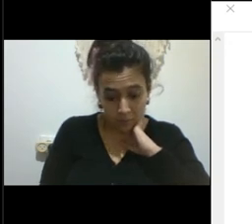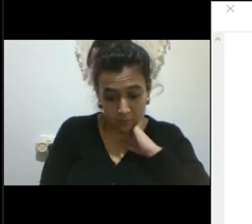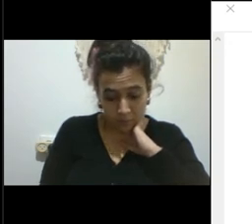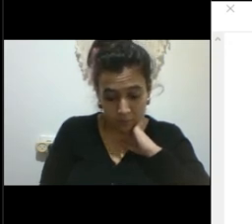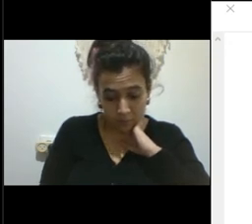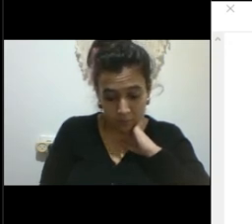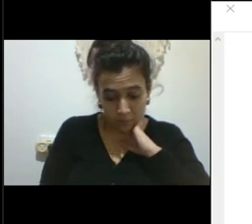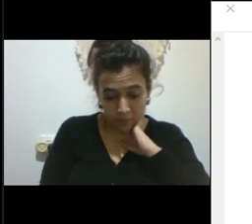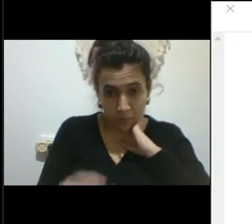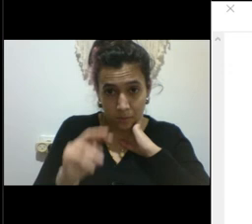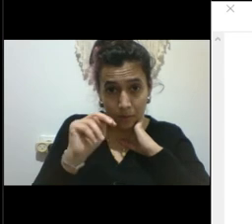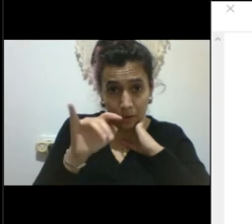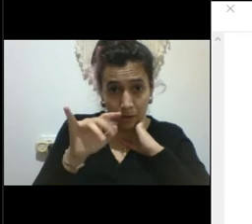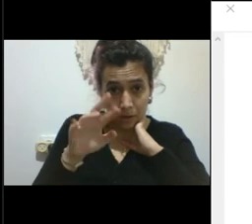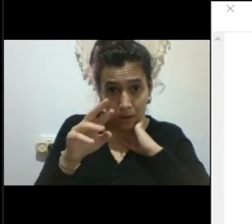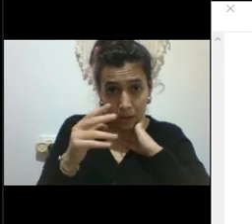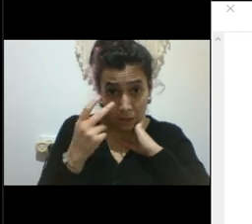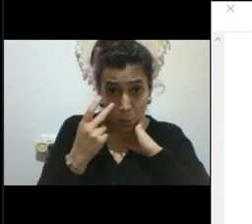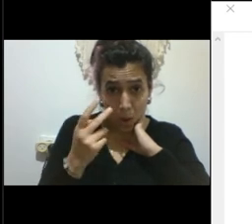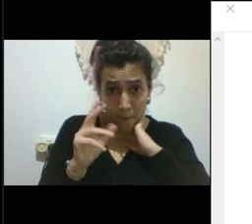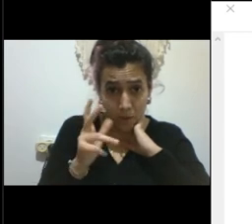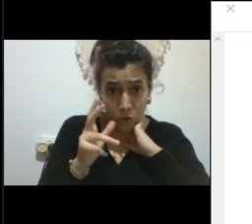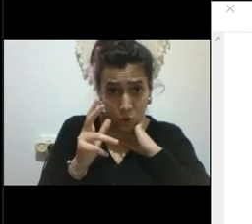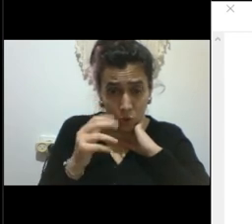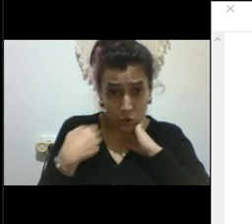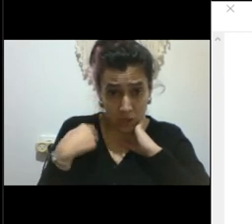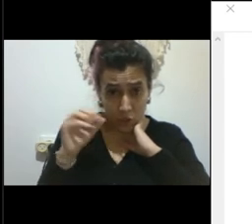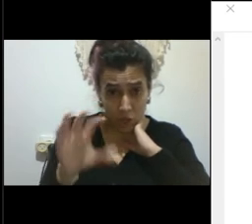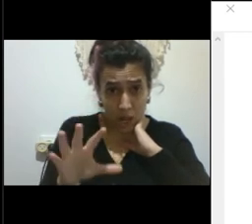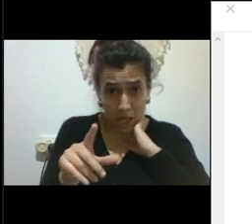ניר, אתה רואה בצ'אט במקרה? כן.